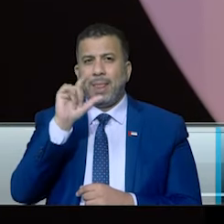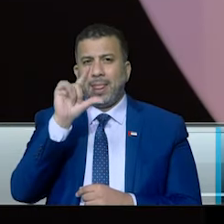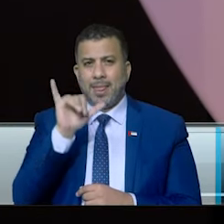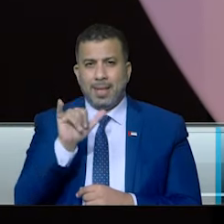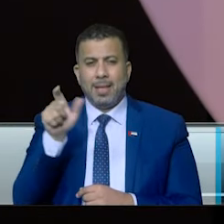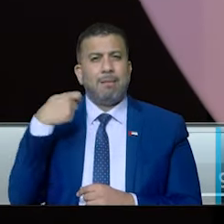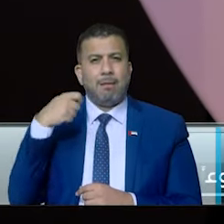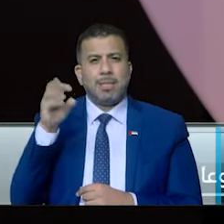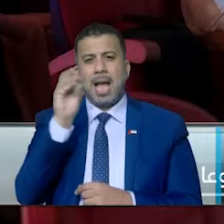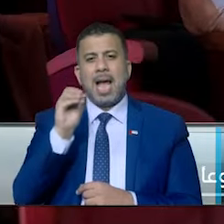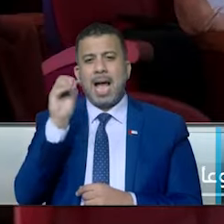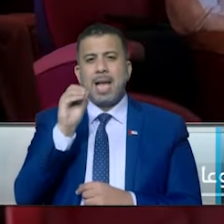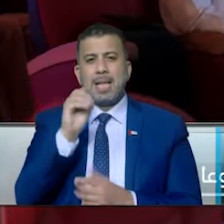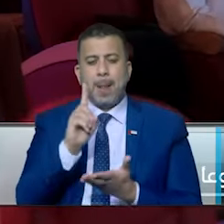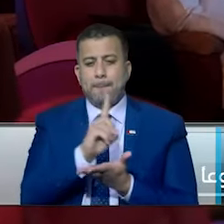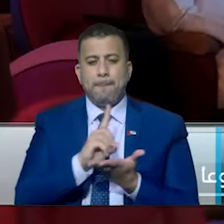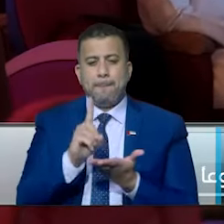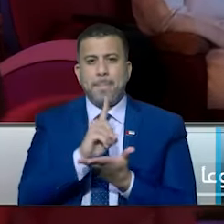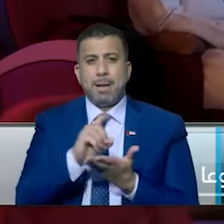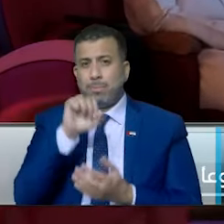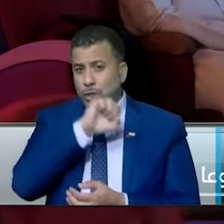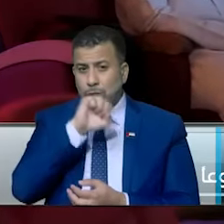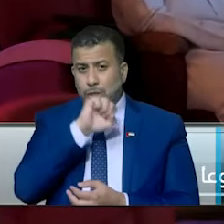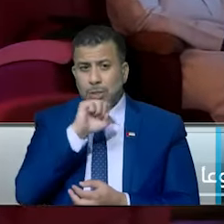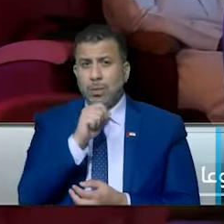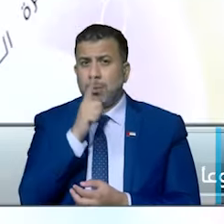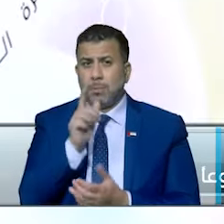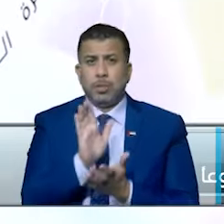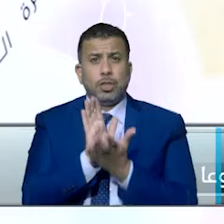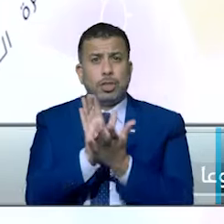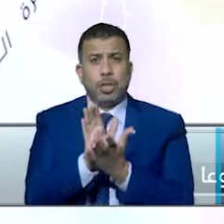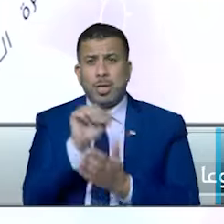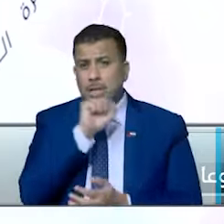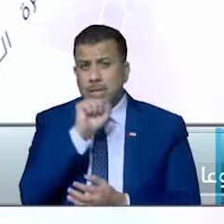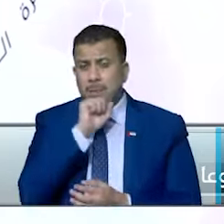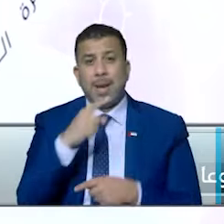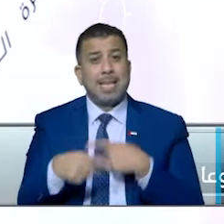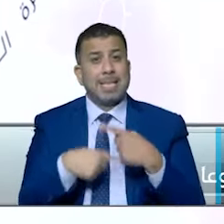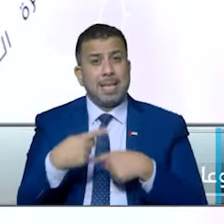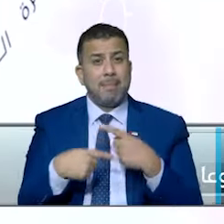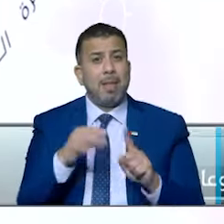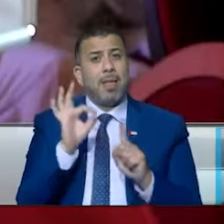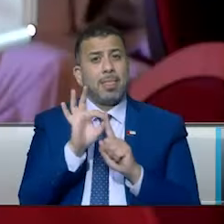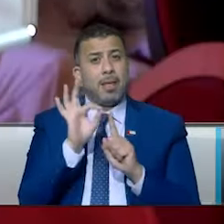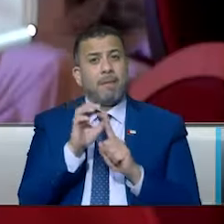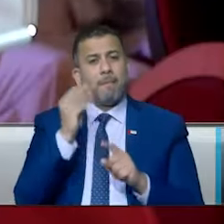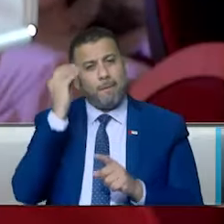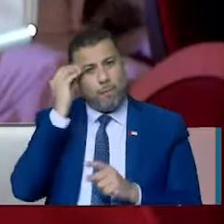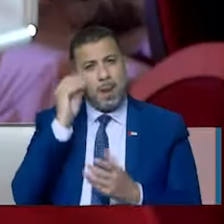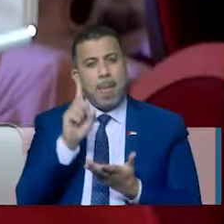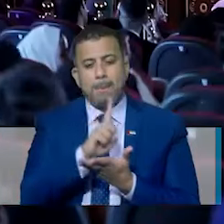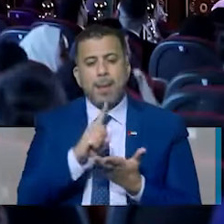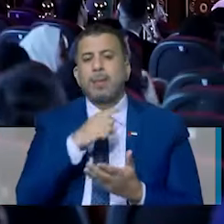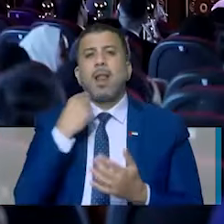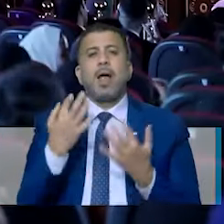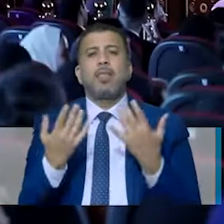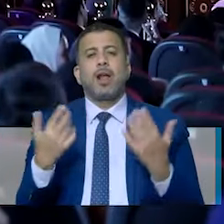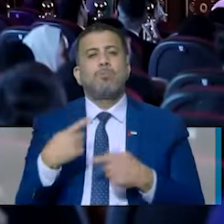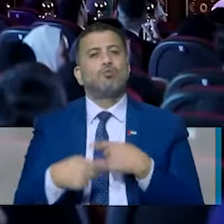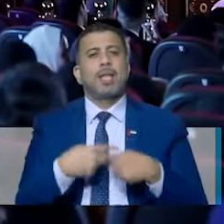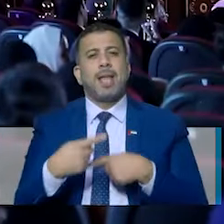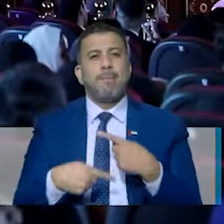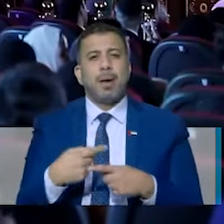هيئه البيئه والمحميات الطبيعيه في الشارقه ان جائزه الشارقه للاستدامه تهدف الى تعزيز مفهوم البيئه